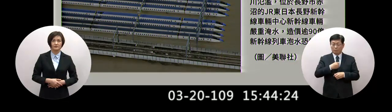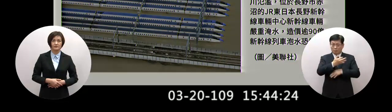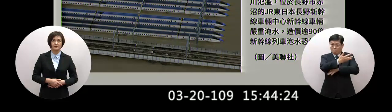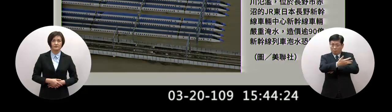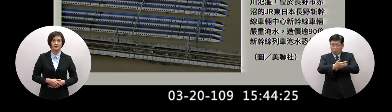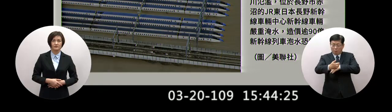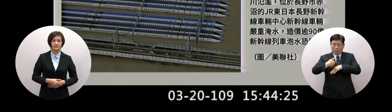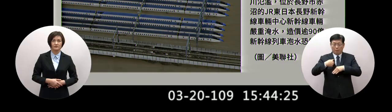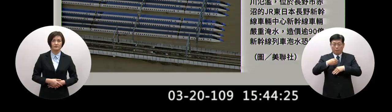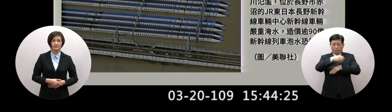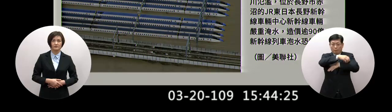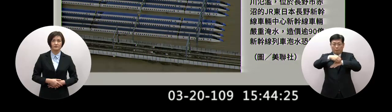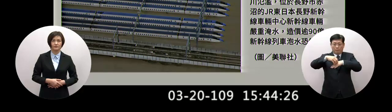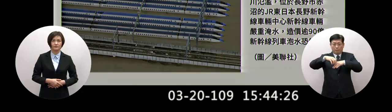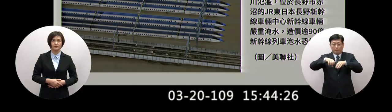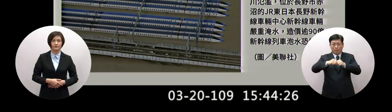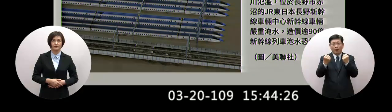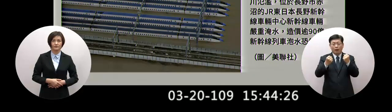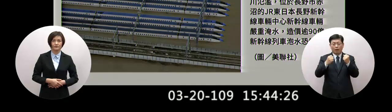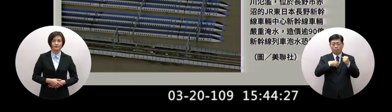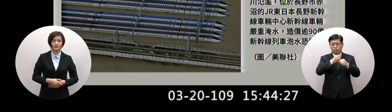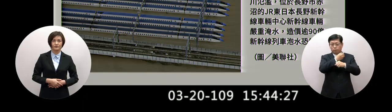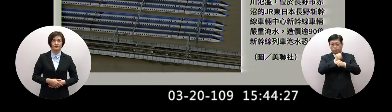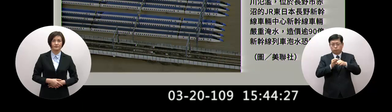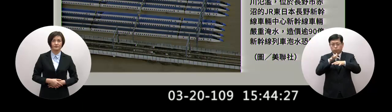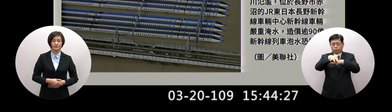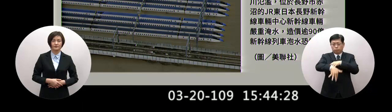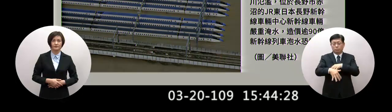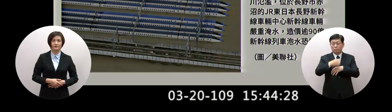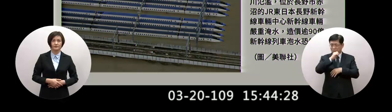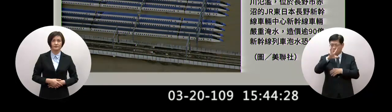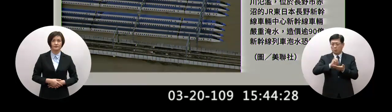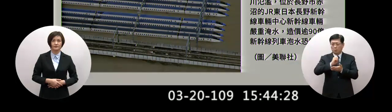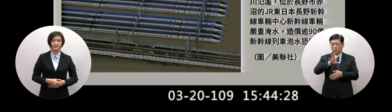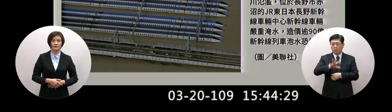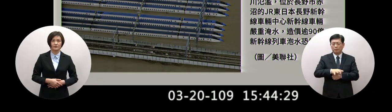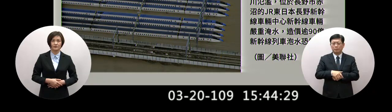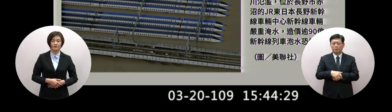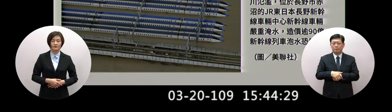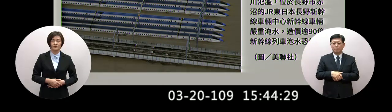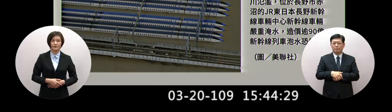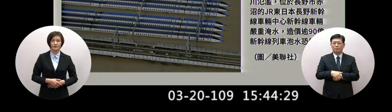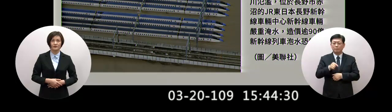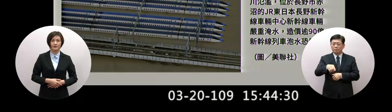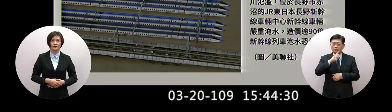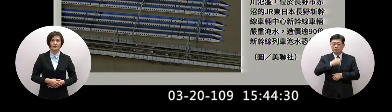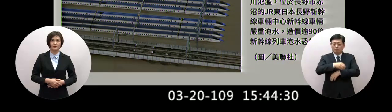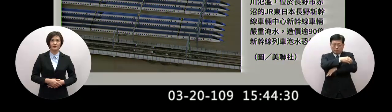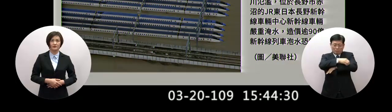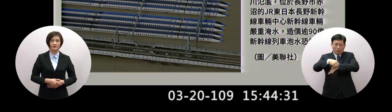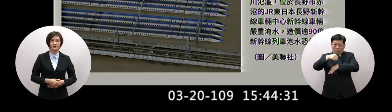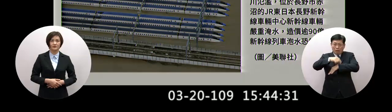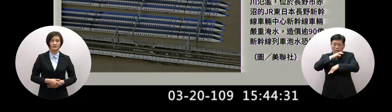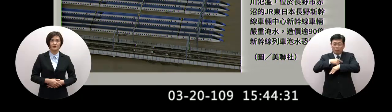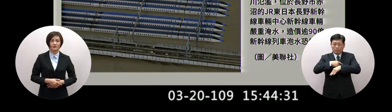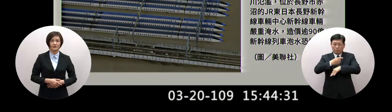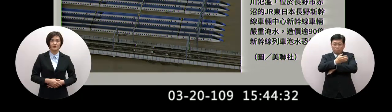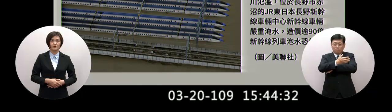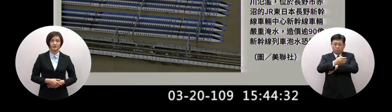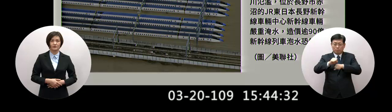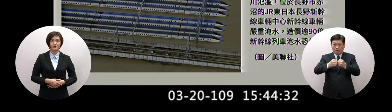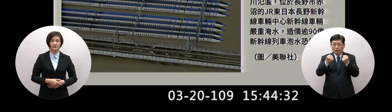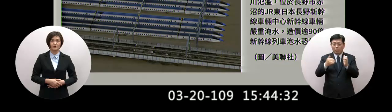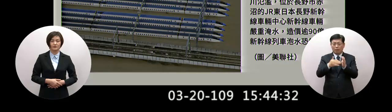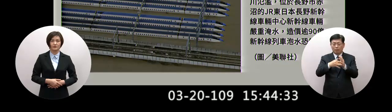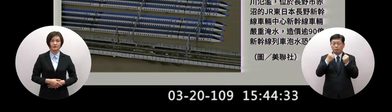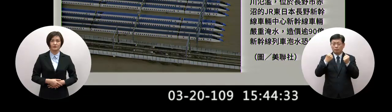川溃堤。那台湾其实也报道很多哦。那这个因为河川溃堤，所以它在日本长野